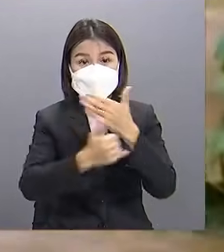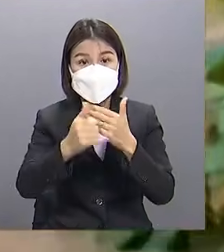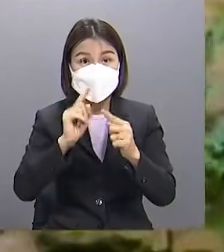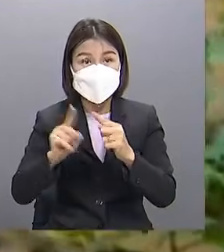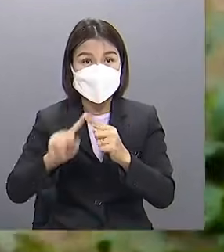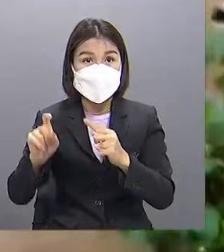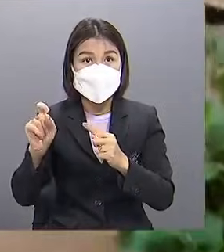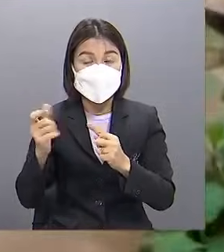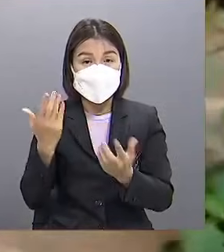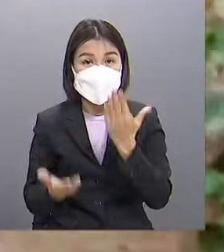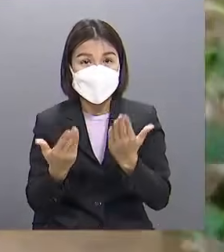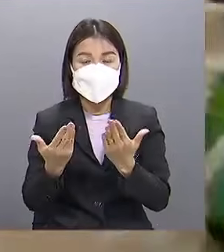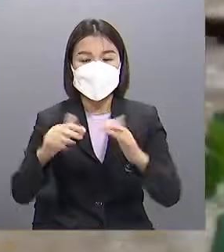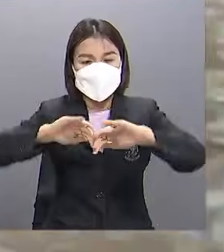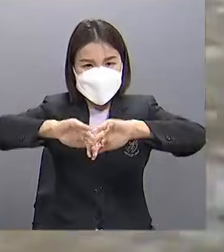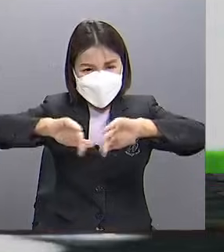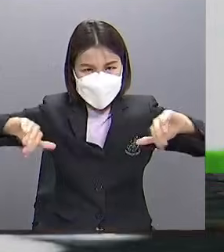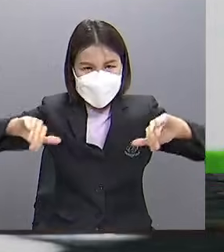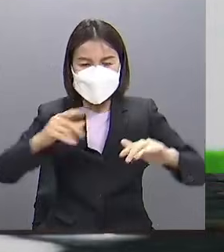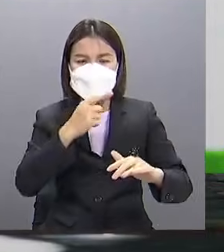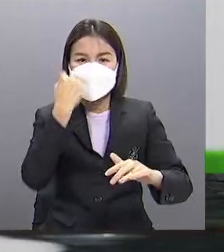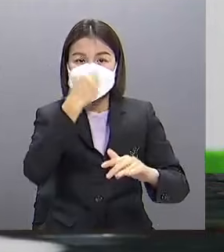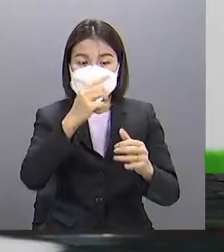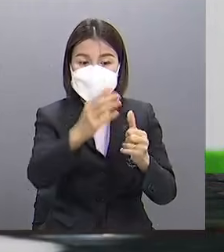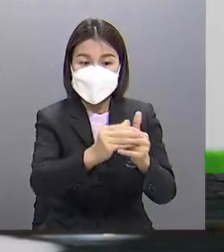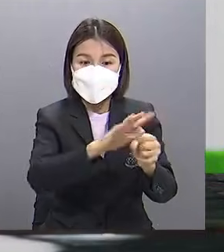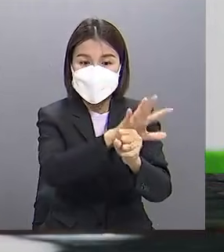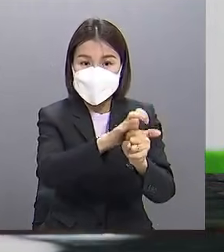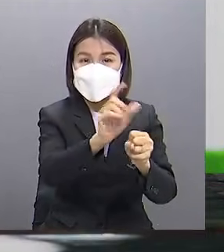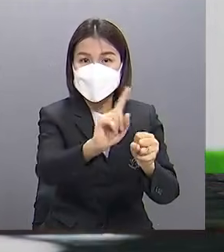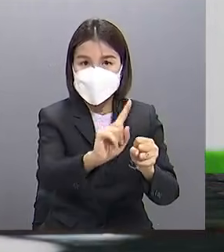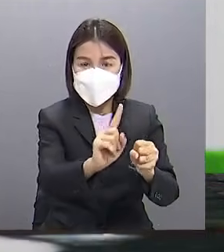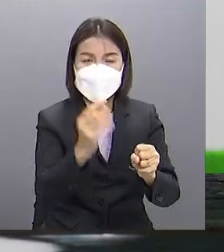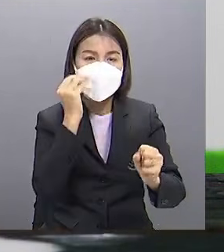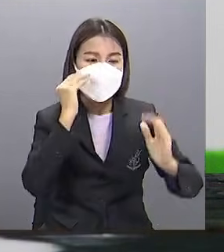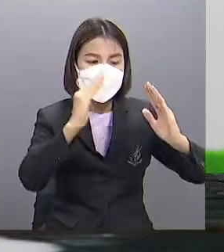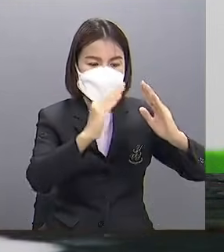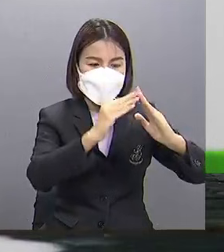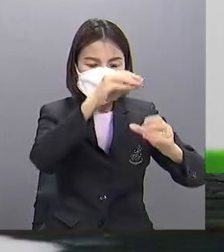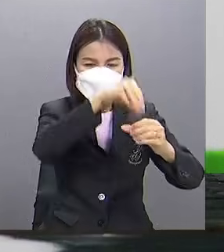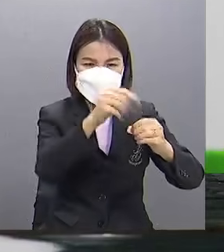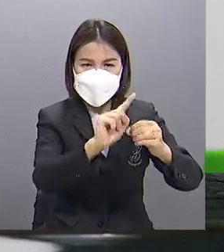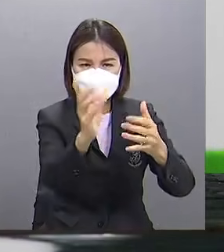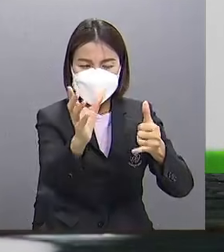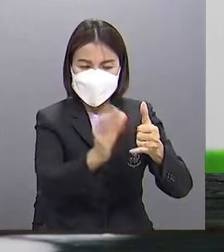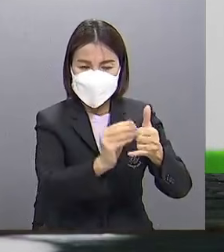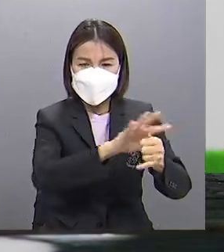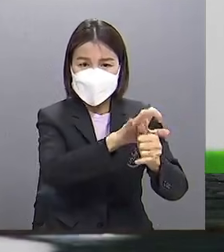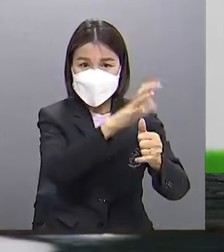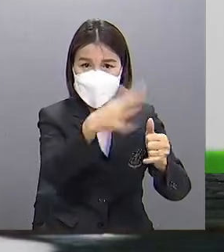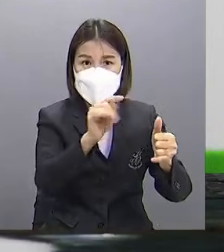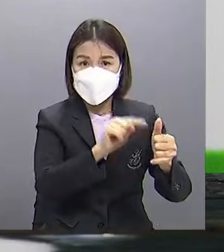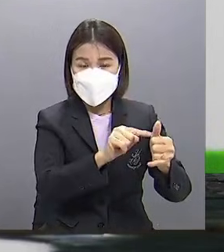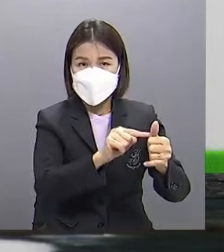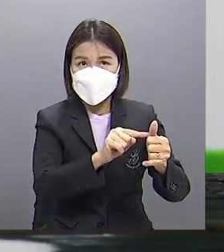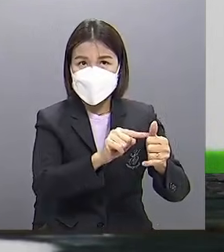แยกผู้ป่วยนะว่าผู้ป่วยเนี่ยอยู่ตรงไหนบ้านหลังไหนนะในขณะเดียวกันก็ต้องป้องกันคน